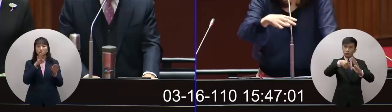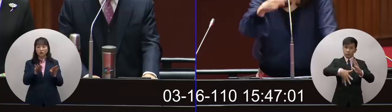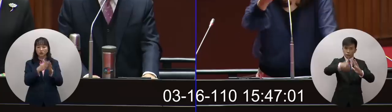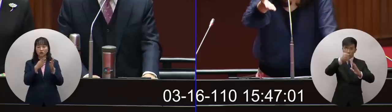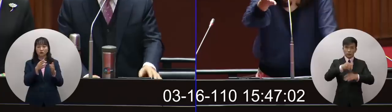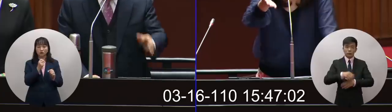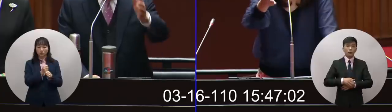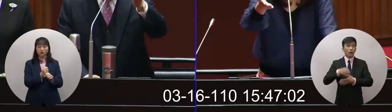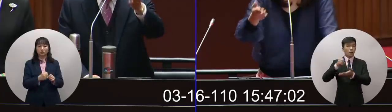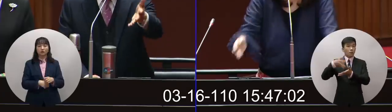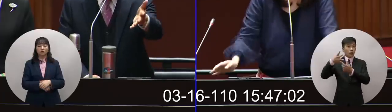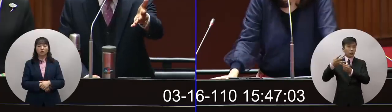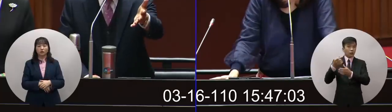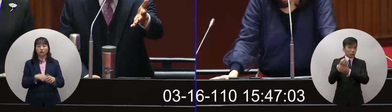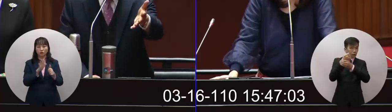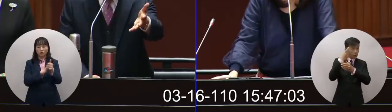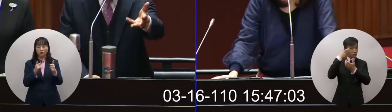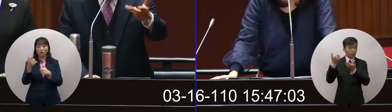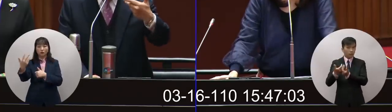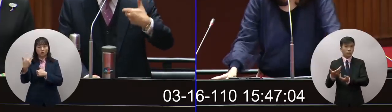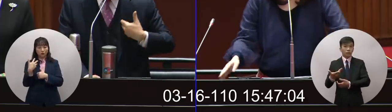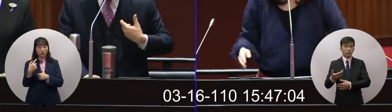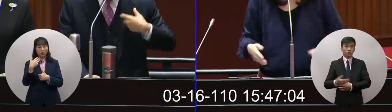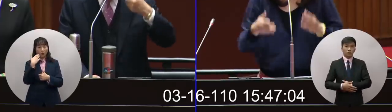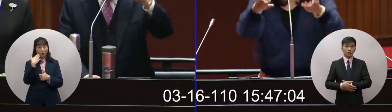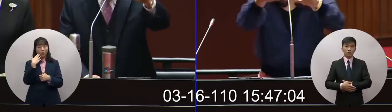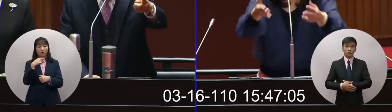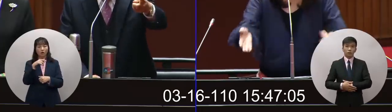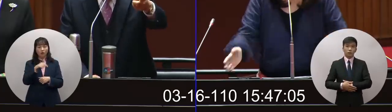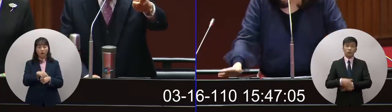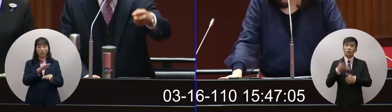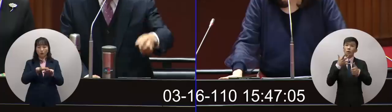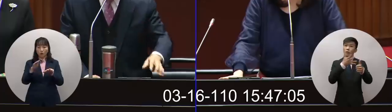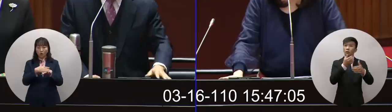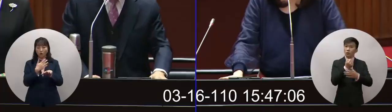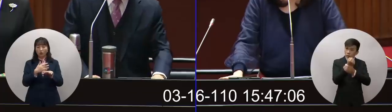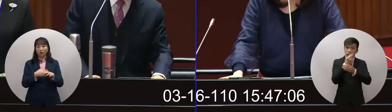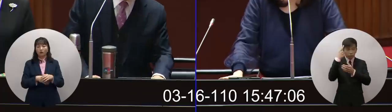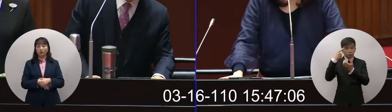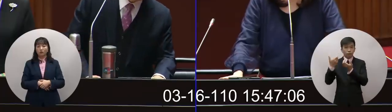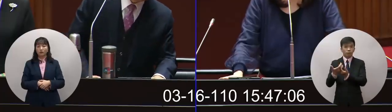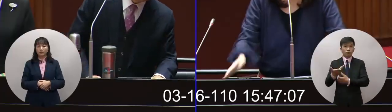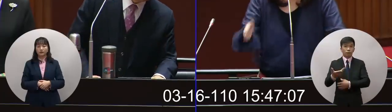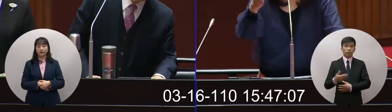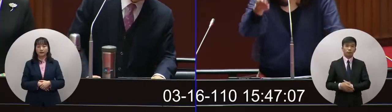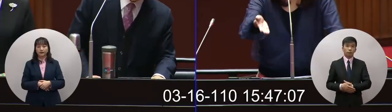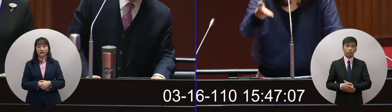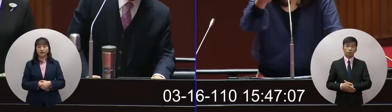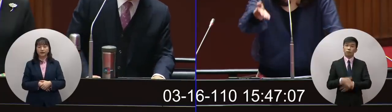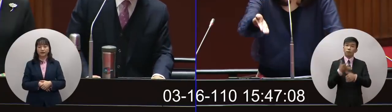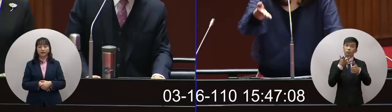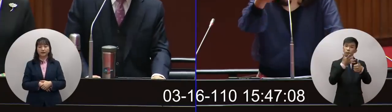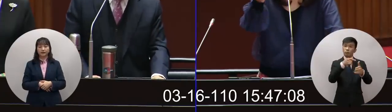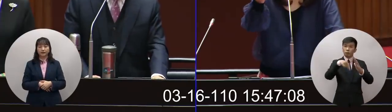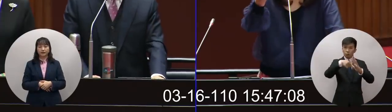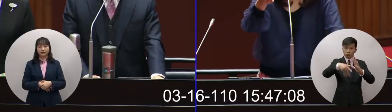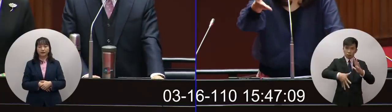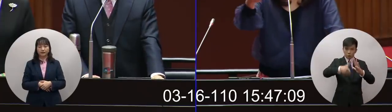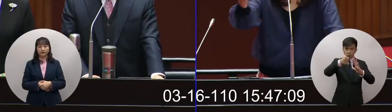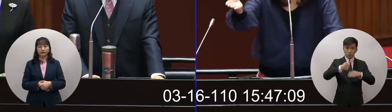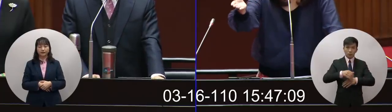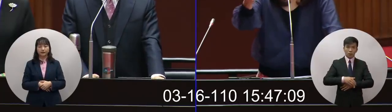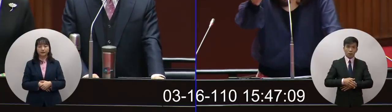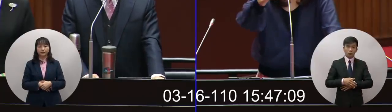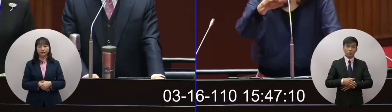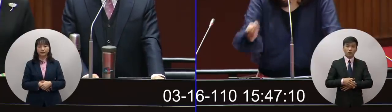请问您支持合适还是反合适？ 委员问我说：“啊，这个。” 请问您支持合适还是反合适啦？请问院长，您